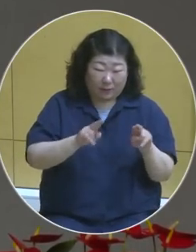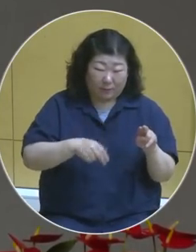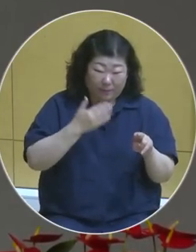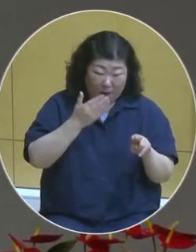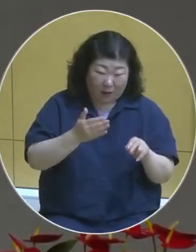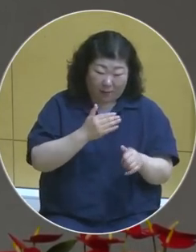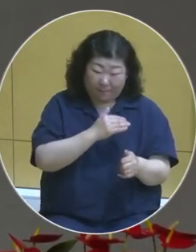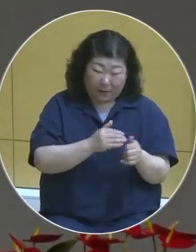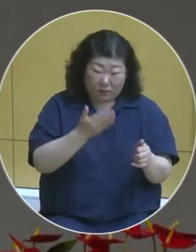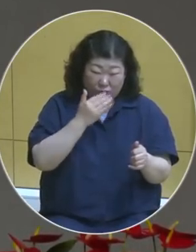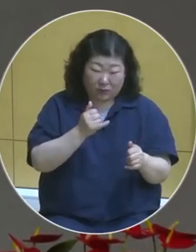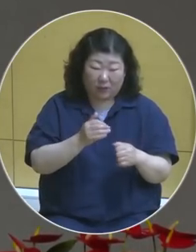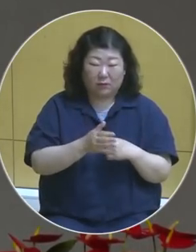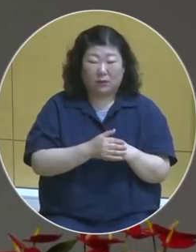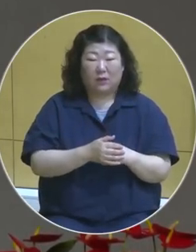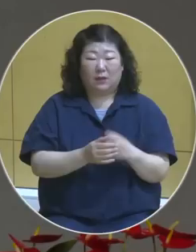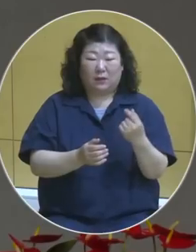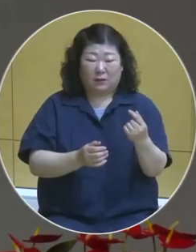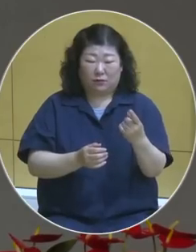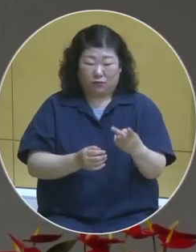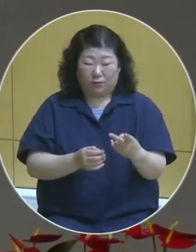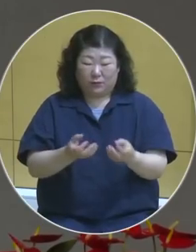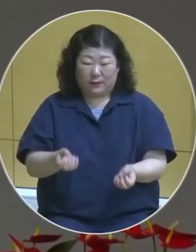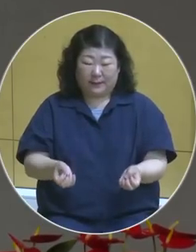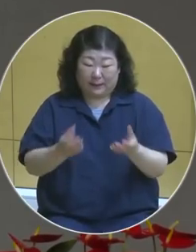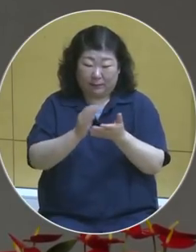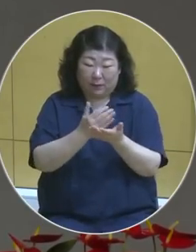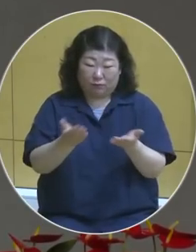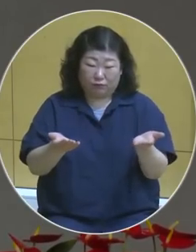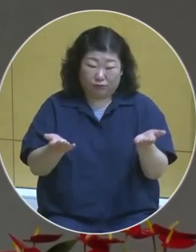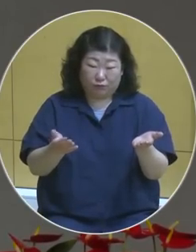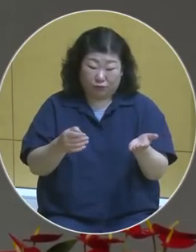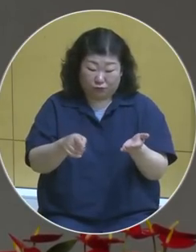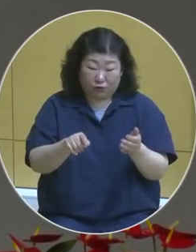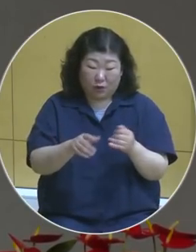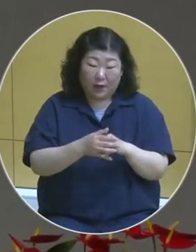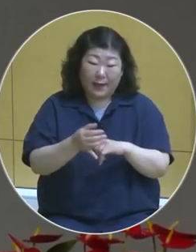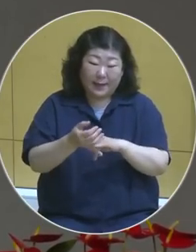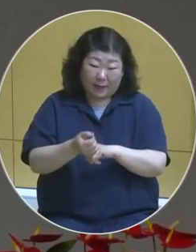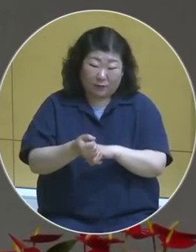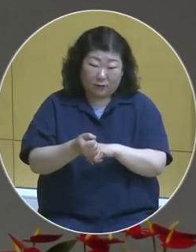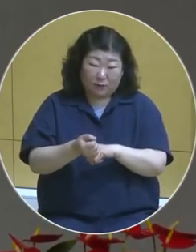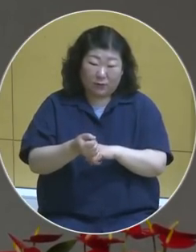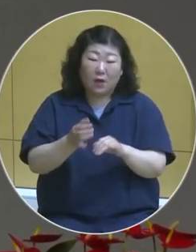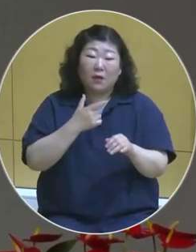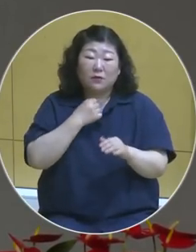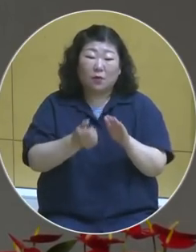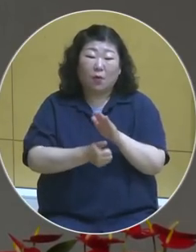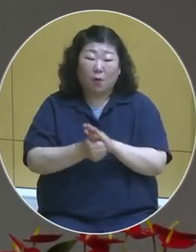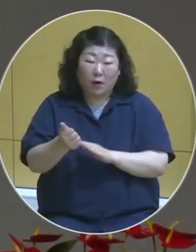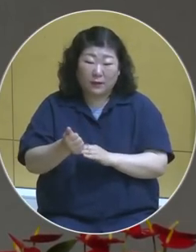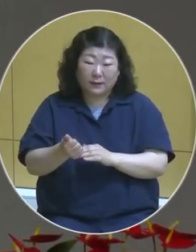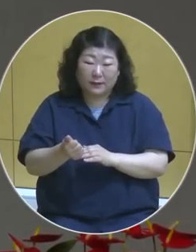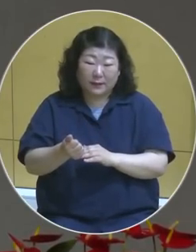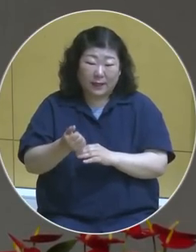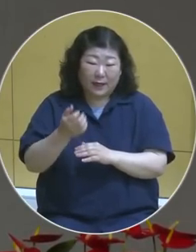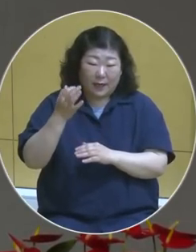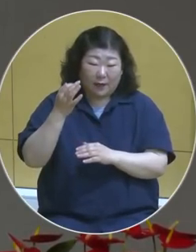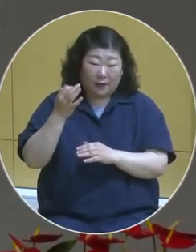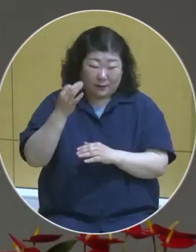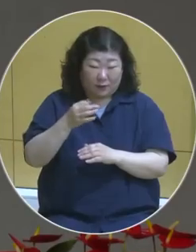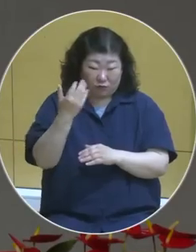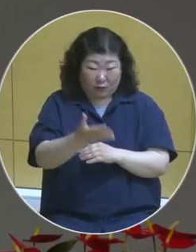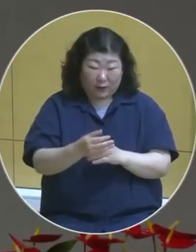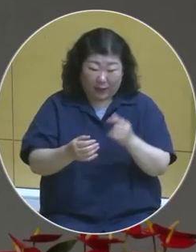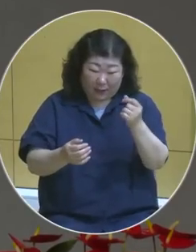베풀므로 왕이 두 번씩이나 그대에게 소원을 들어주겠다는 약속을 하게 만들었다. 이제 왕은 체면상 에스더의